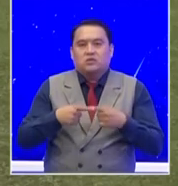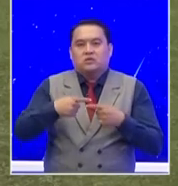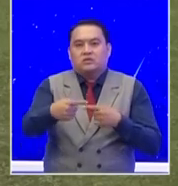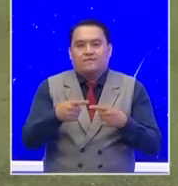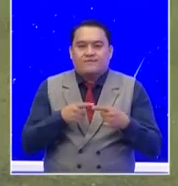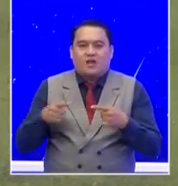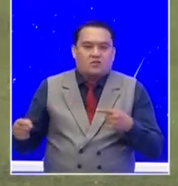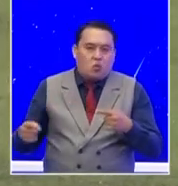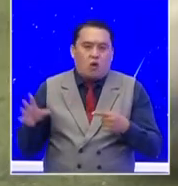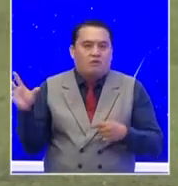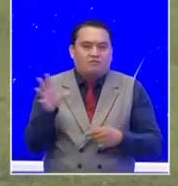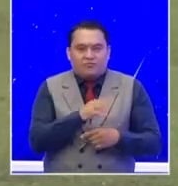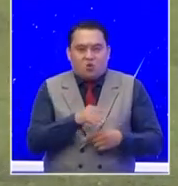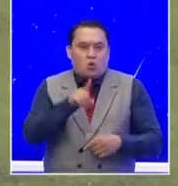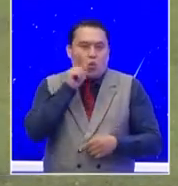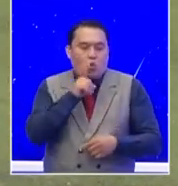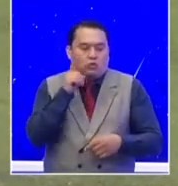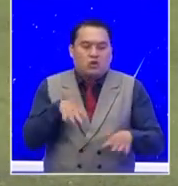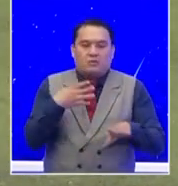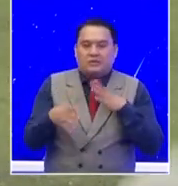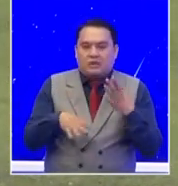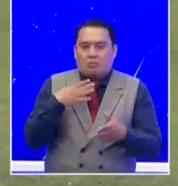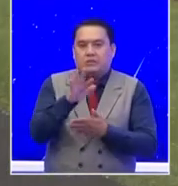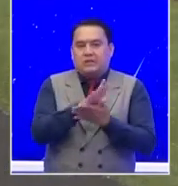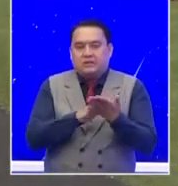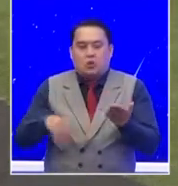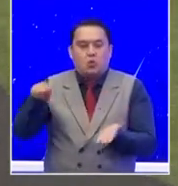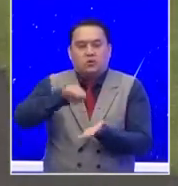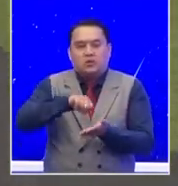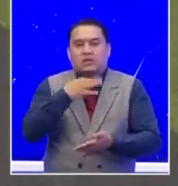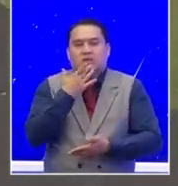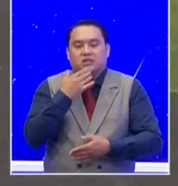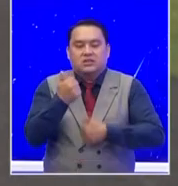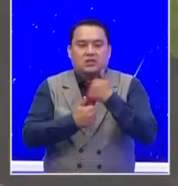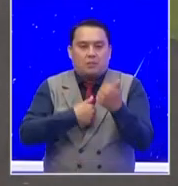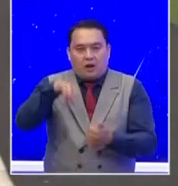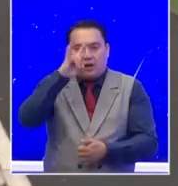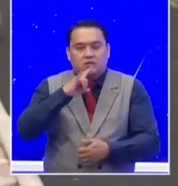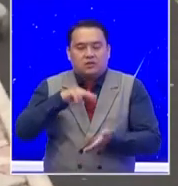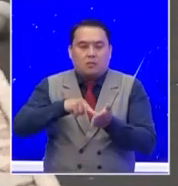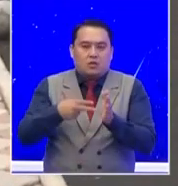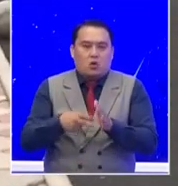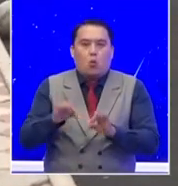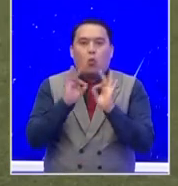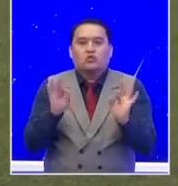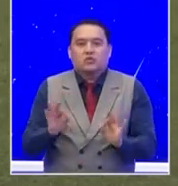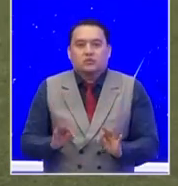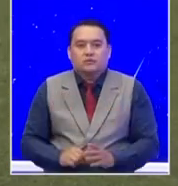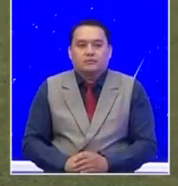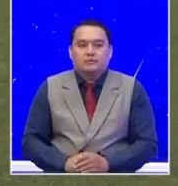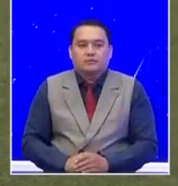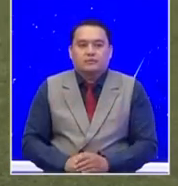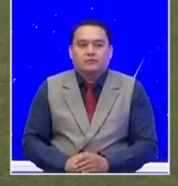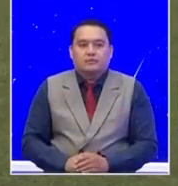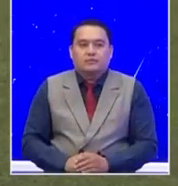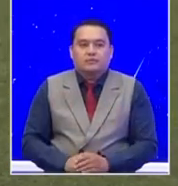несмотря на все ограничения junior и совершенствуется спортивной мастерстве для участие в национальном чемпионате запланированным на осень позовет он